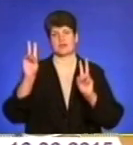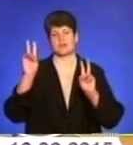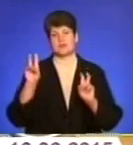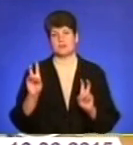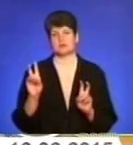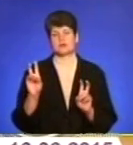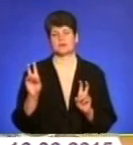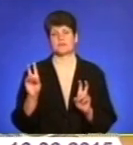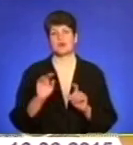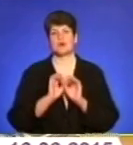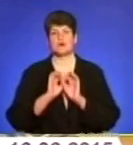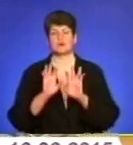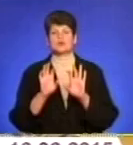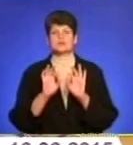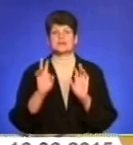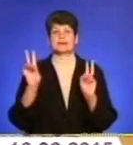розкриттям